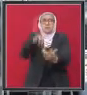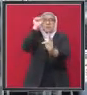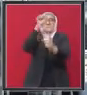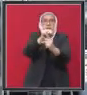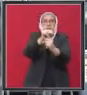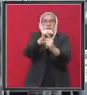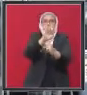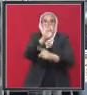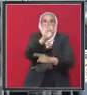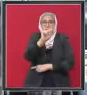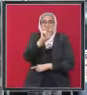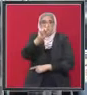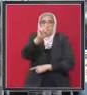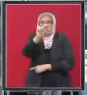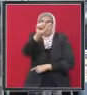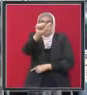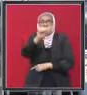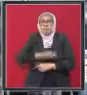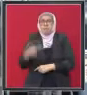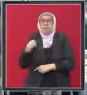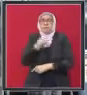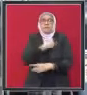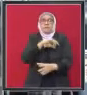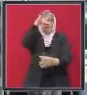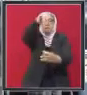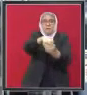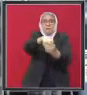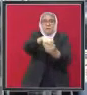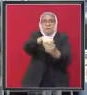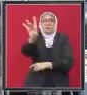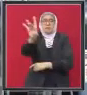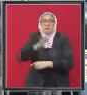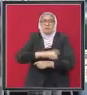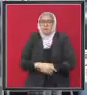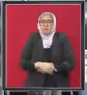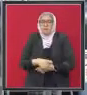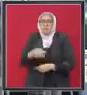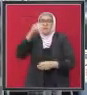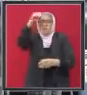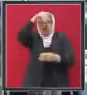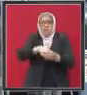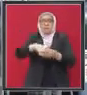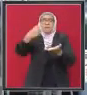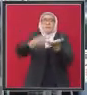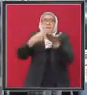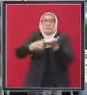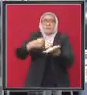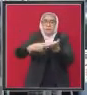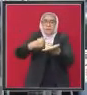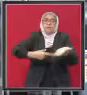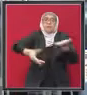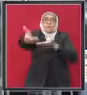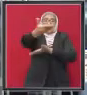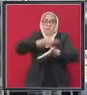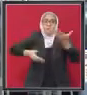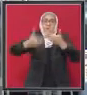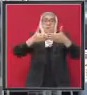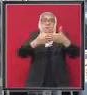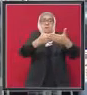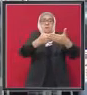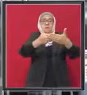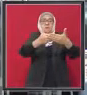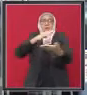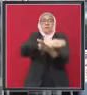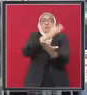pemalsuan fakta. Kita hanya dilibatkan hanya sekali dalam perbincangan sebelum